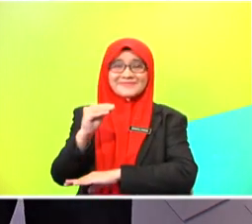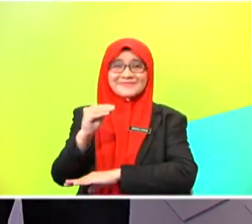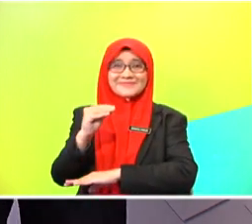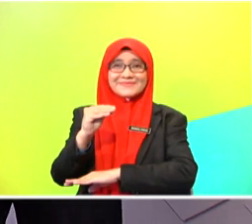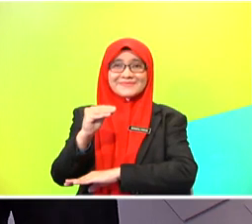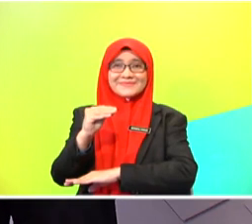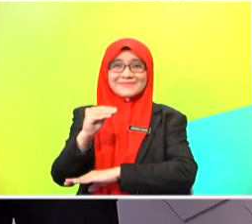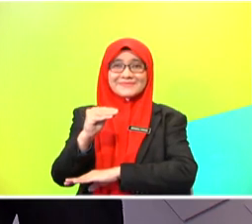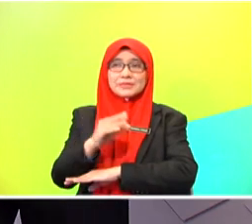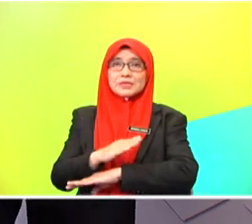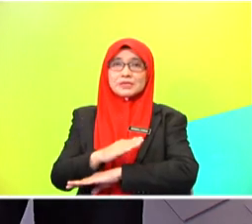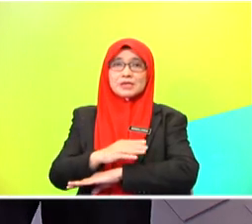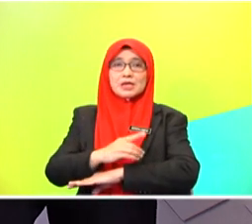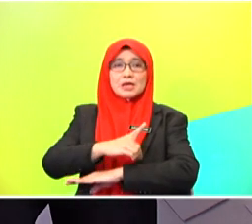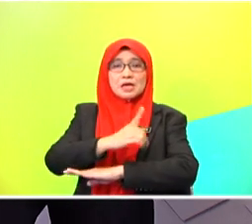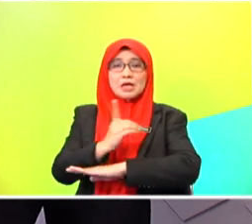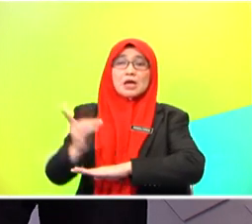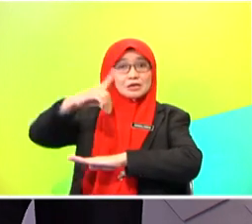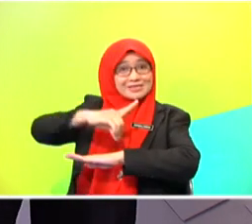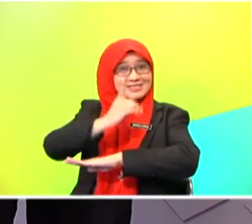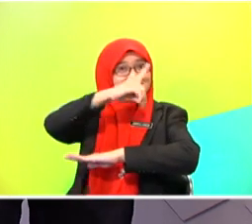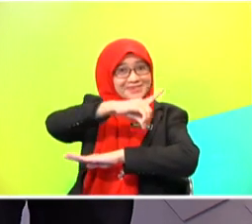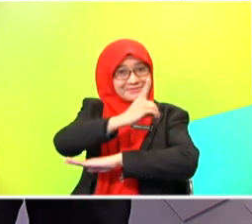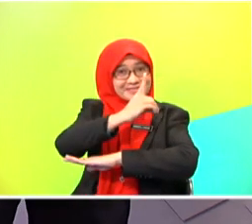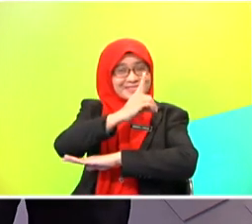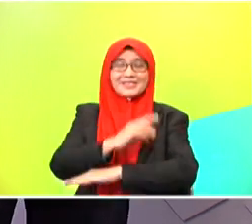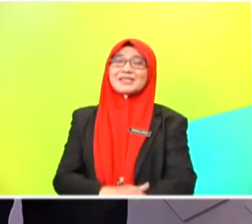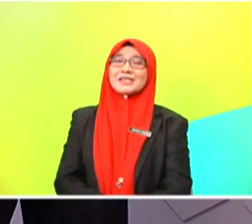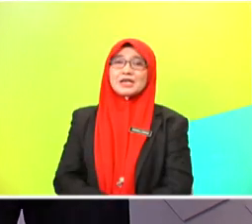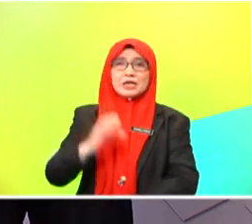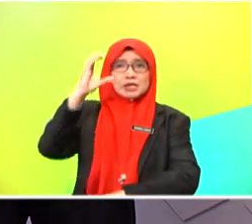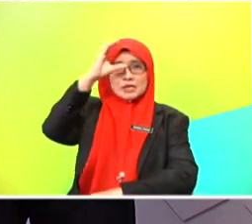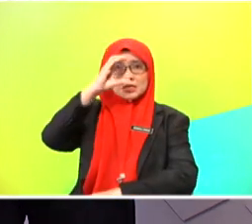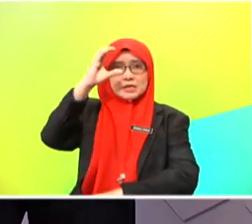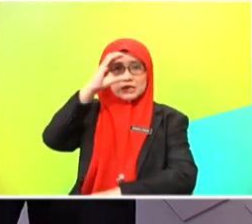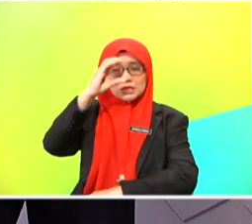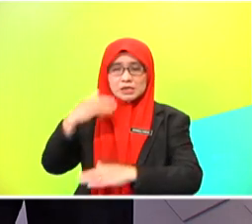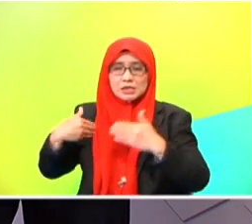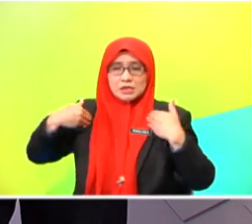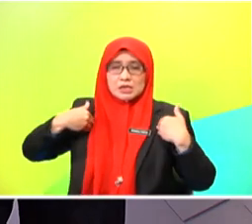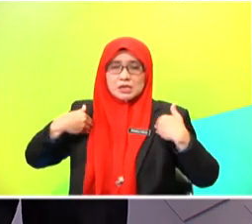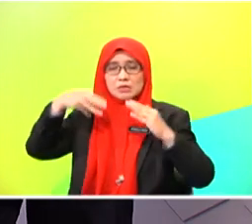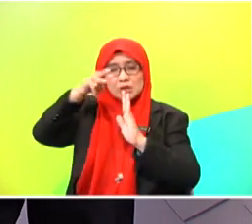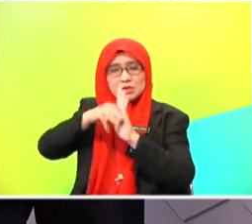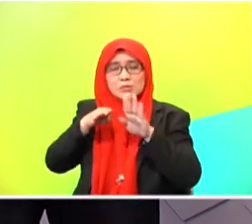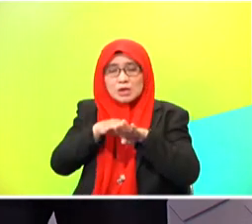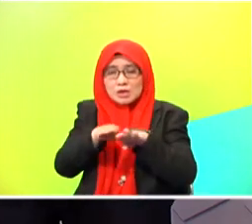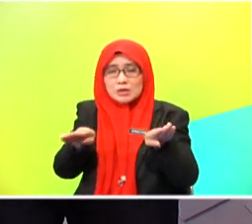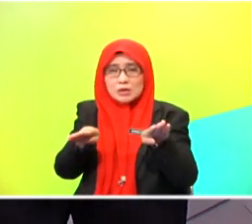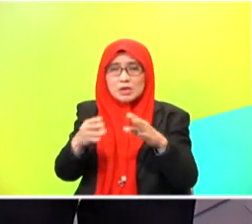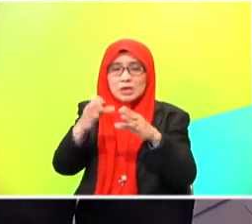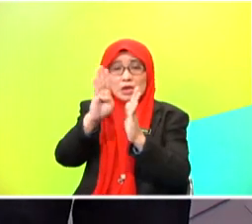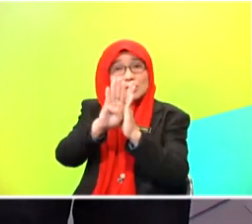seterusnya ialah ikan lumba-lumba. Okey. Okey. Manakala ciri haiwan yang membiak dengan cara bertelur selain daripada haiwan mamalia, itu yang